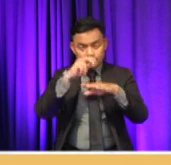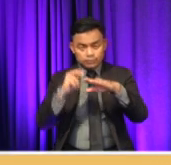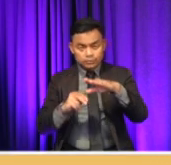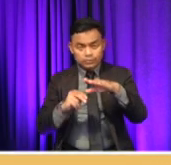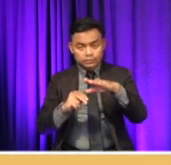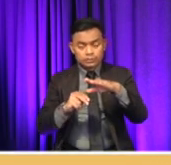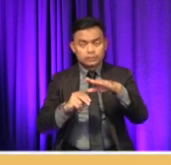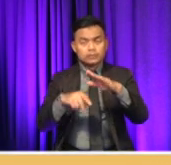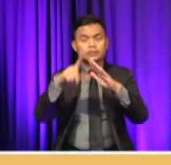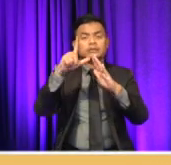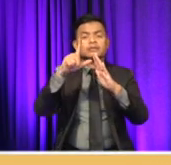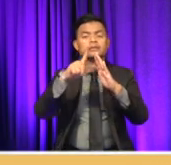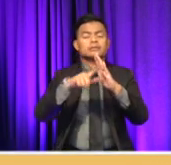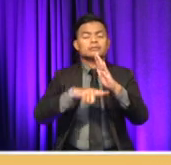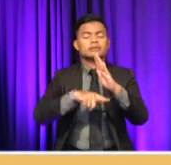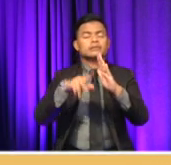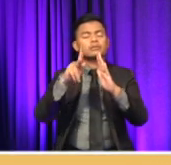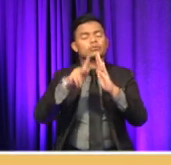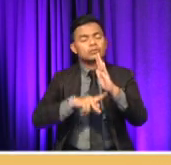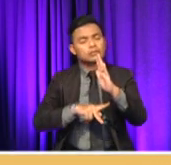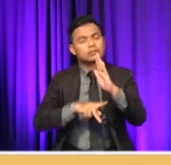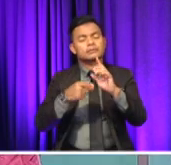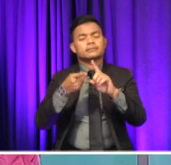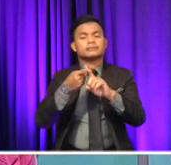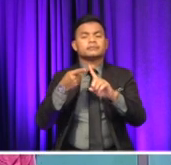lebih kurang daripada Bali